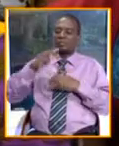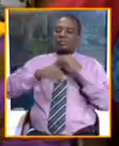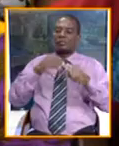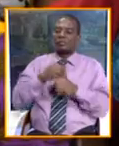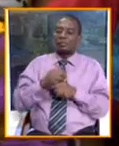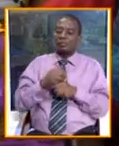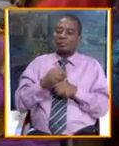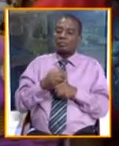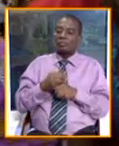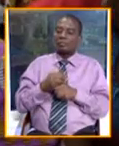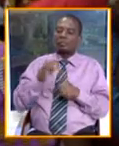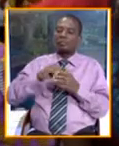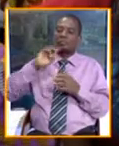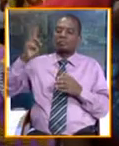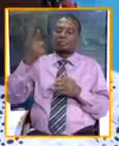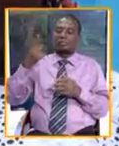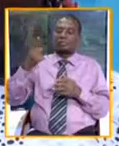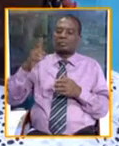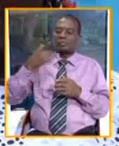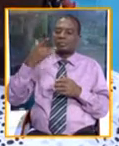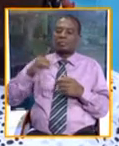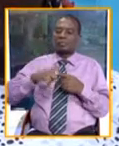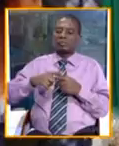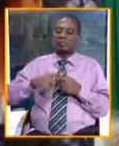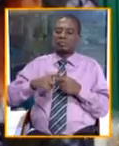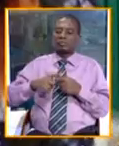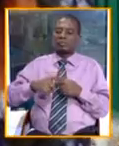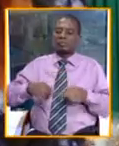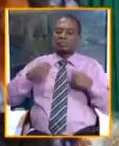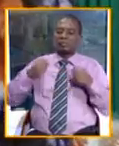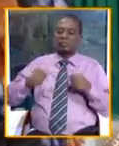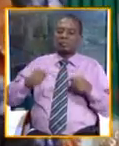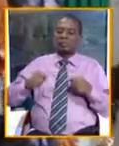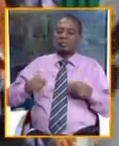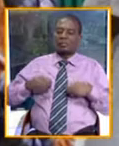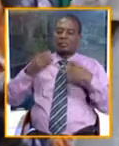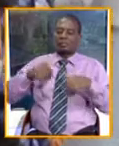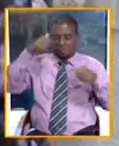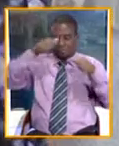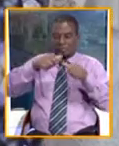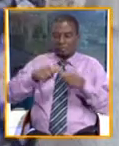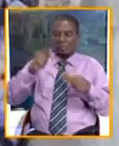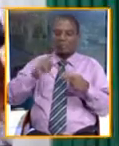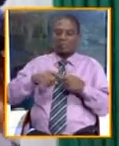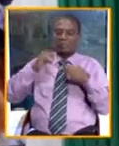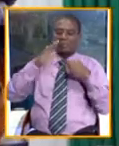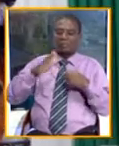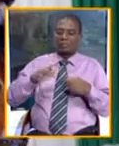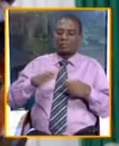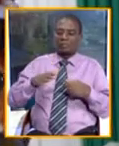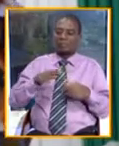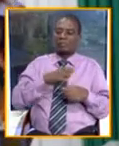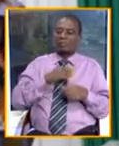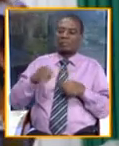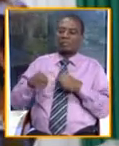Côte d'Ivoire. C'est une première grâce à notre dynamique marraine. Pour manifester leur reconnaissance à la marraine, un portrait lui a